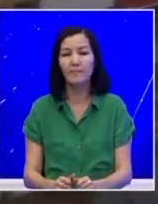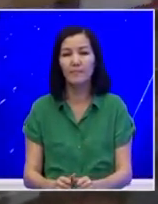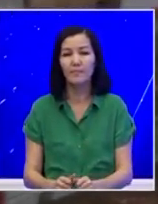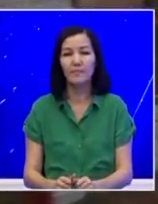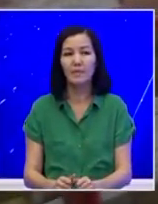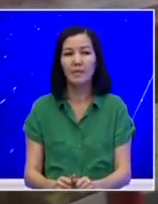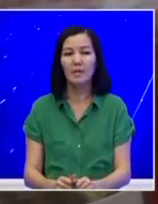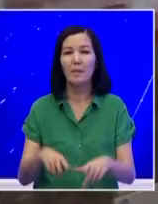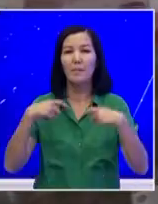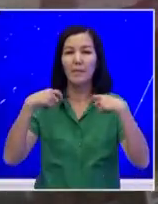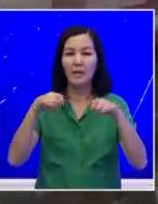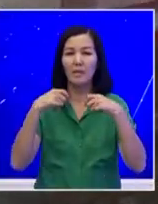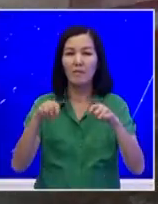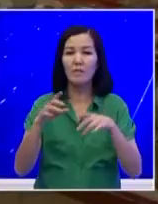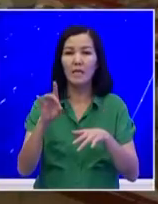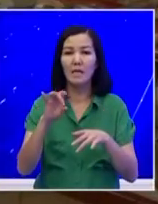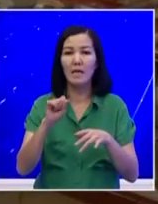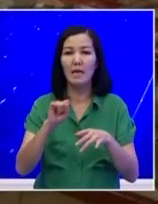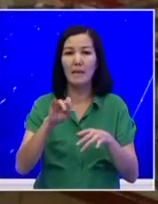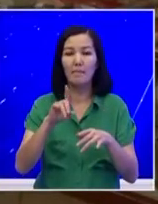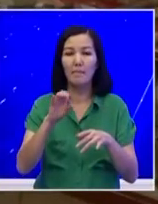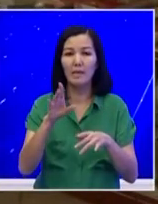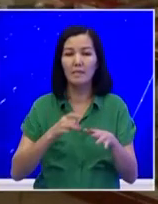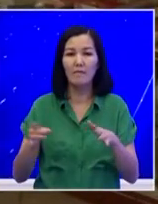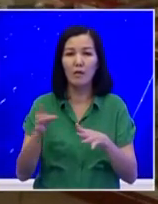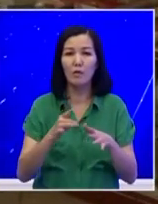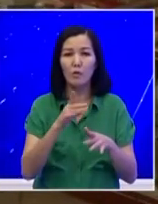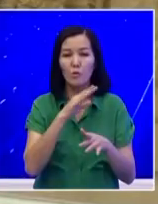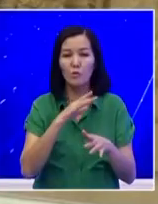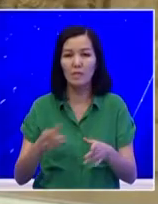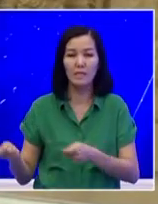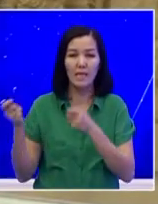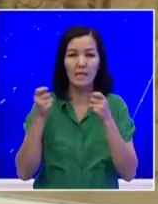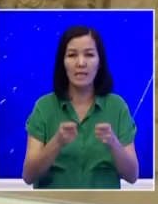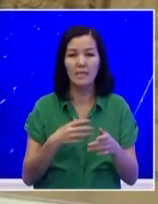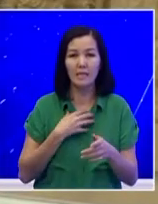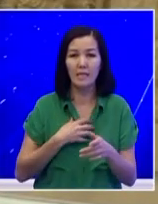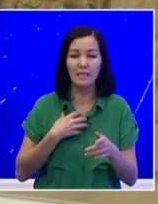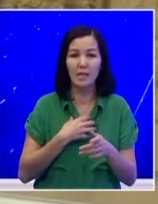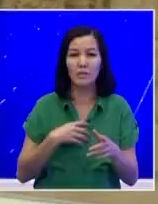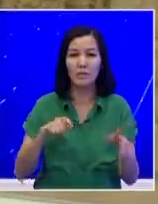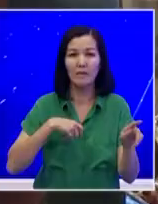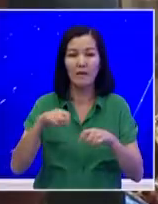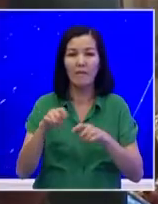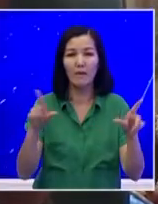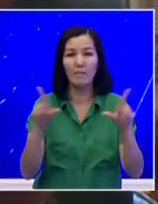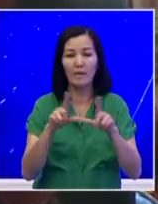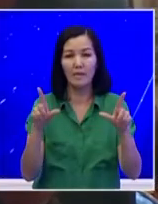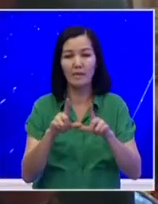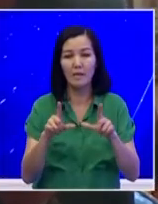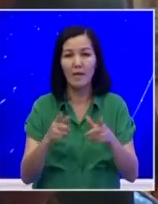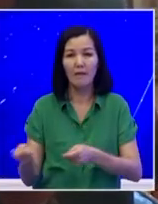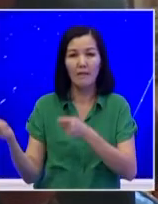Львиная доля продовольствия для жителей Раймбекского района доставляется из южной столицы. Социально значимые товары на прилавке магазинов на Рынкола